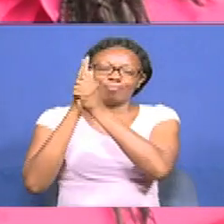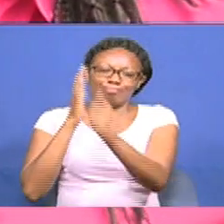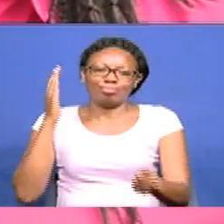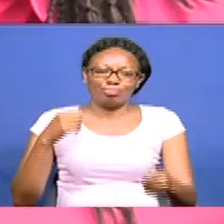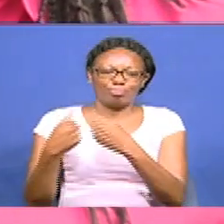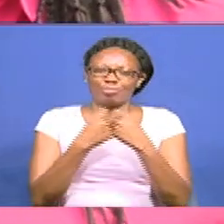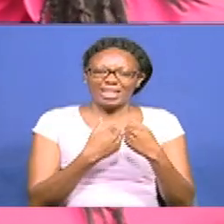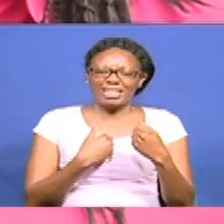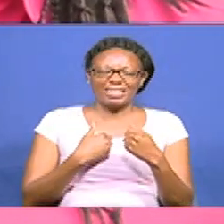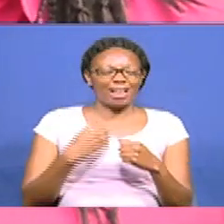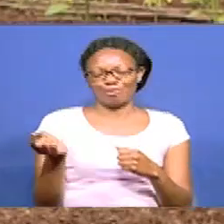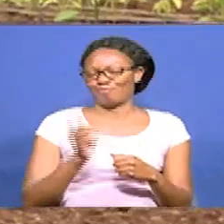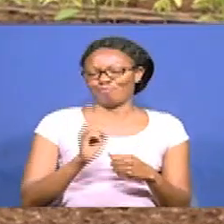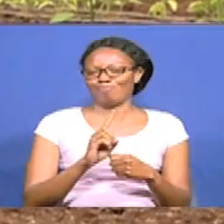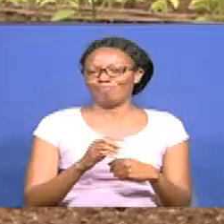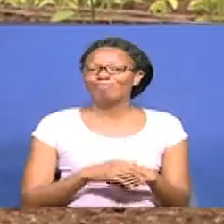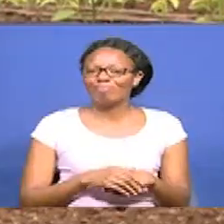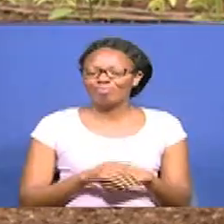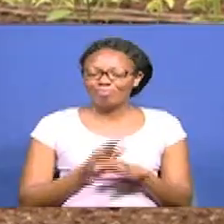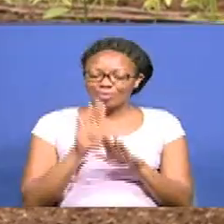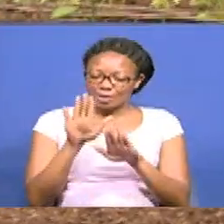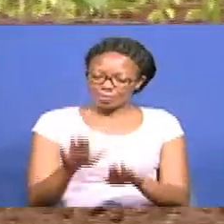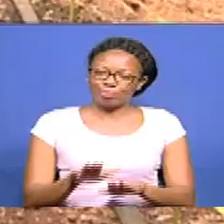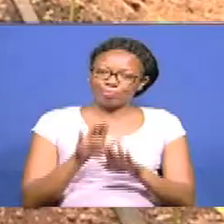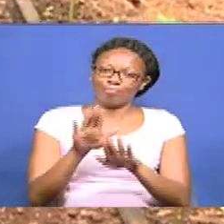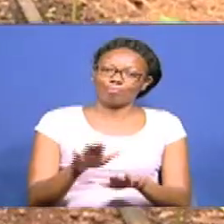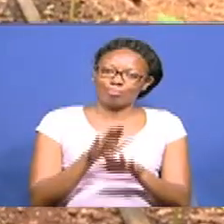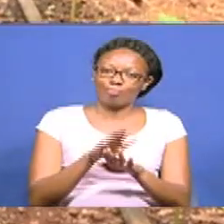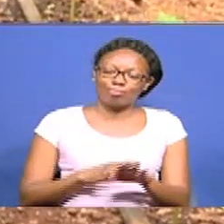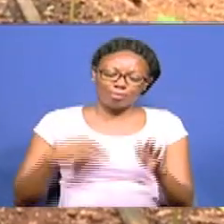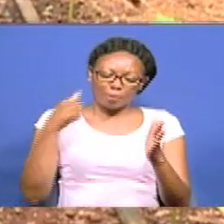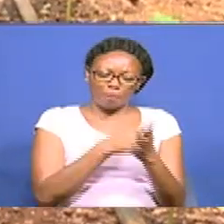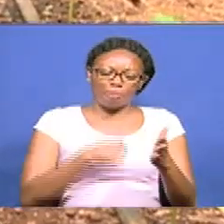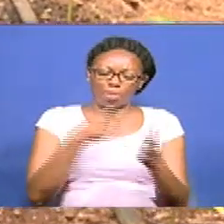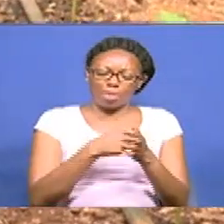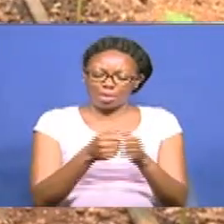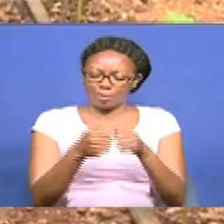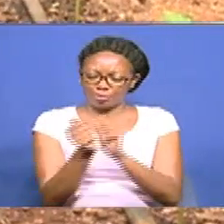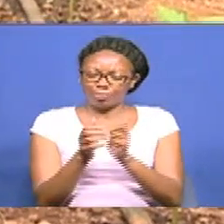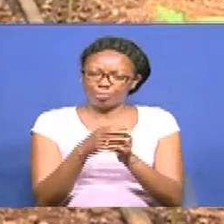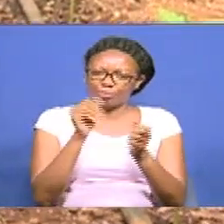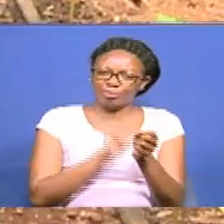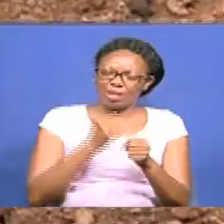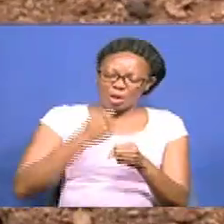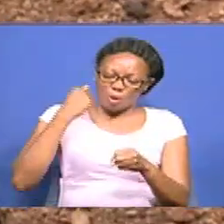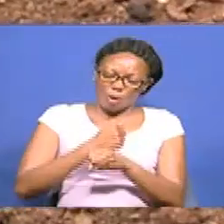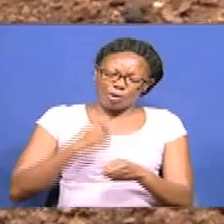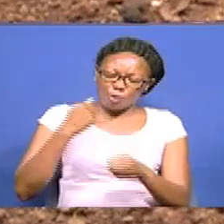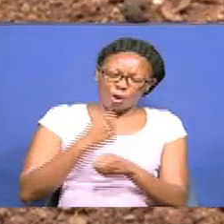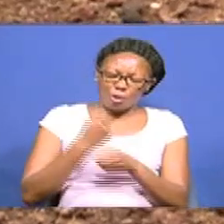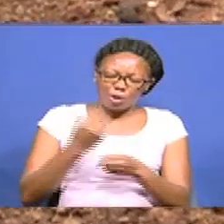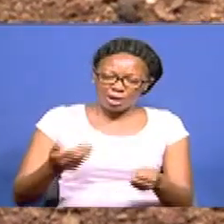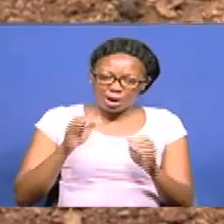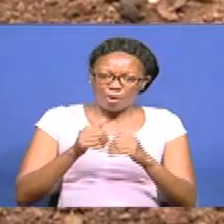bila matatizo yoyote. Pole kwa pole walijikaza kibwebwe na kusonga mbele. Shamba lao sasa lina